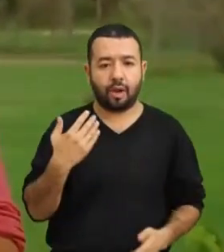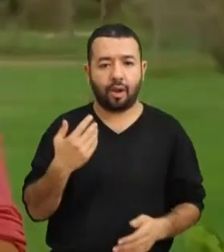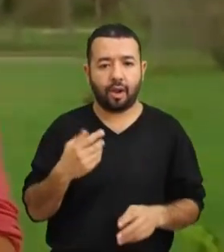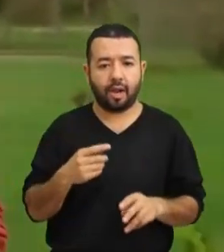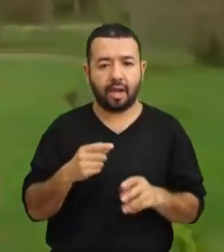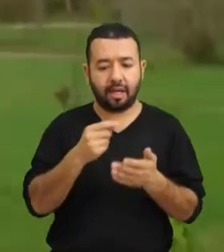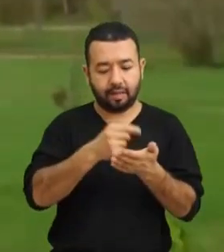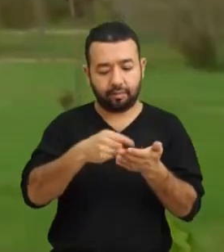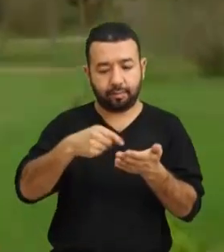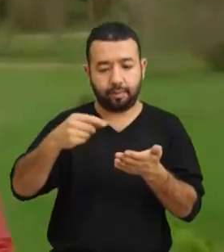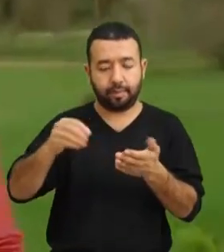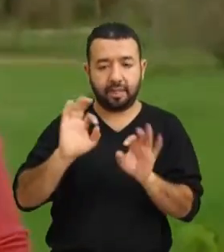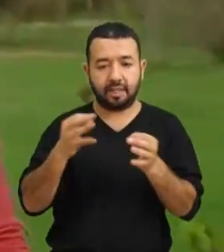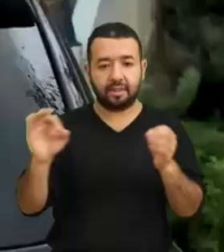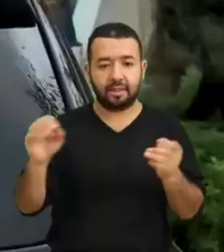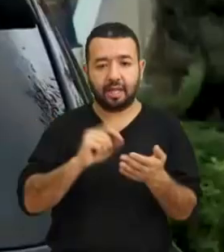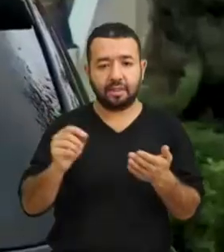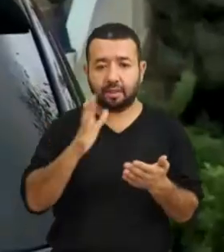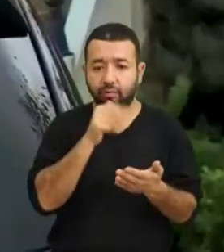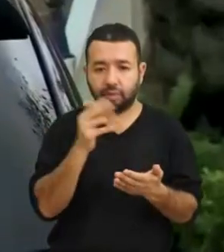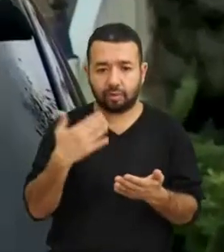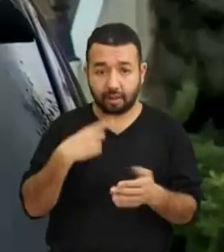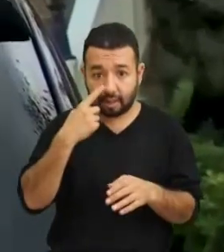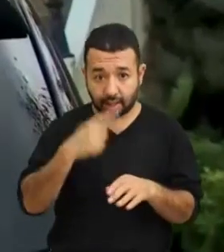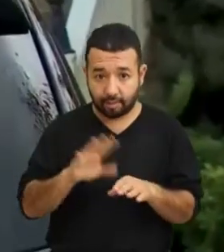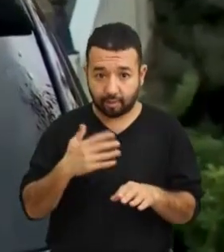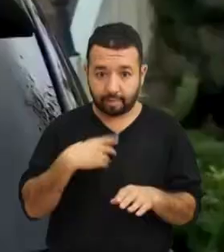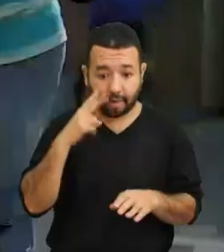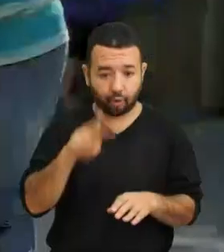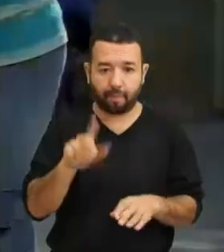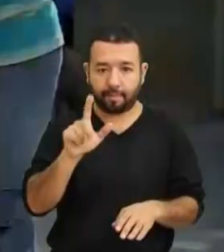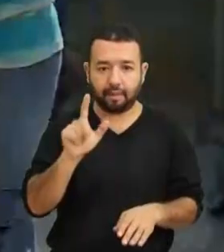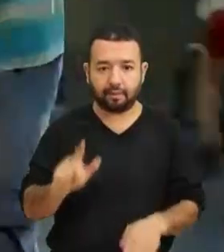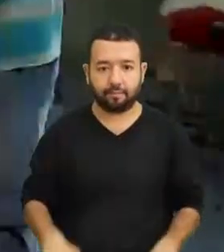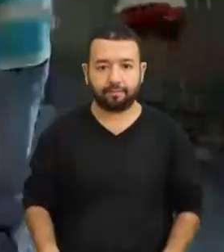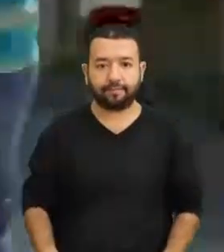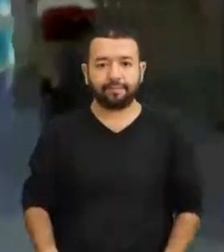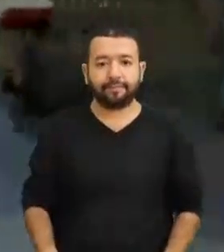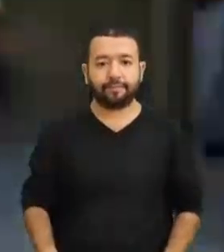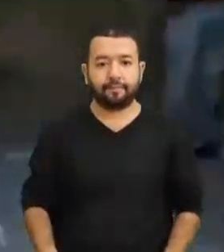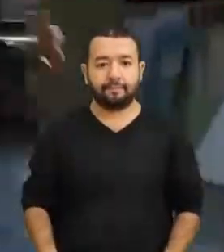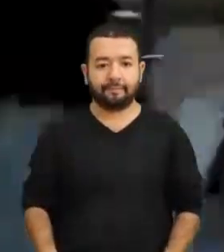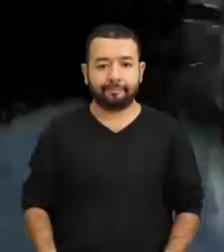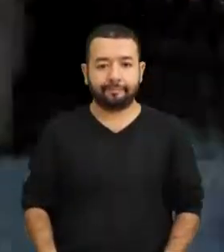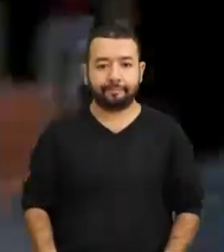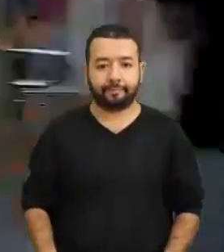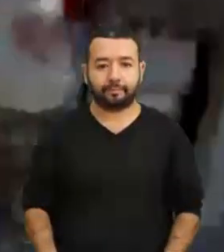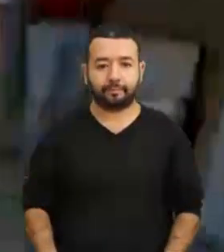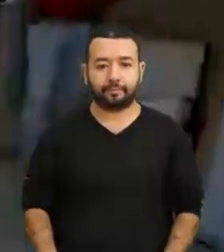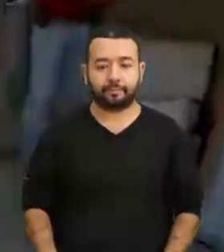var ya inci doğalesi gibi yazılar yazar. Vallahi inanmam. Ha, görmeden inanmam. Dizi setinde semaverden çay dolduran bir adam.